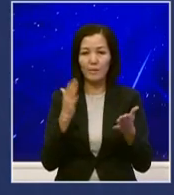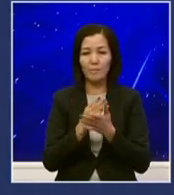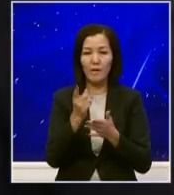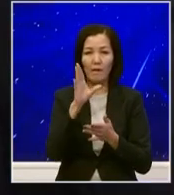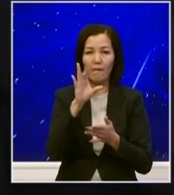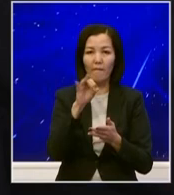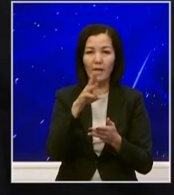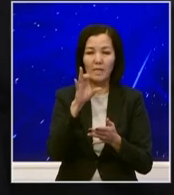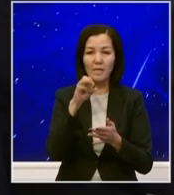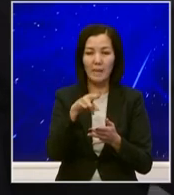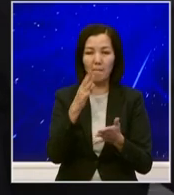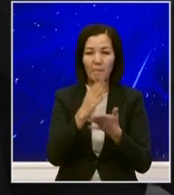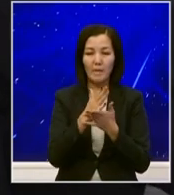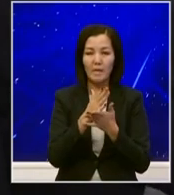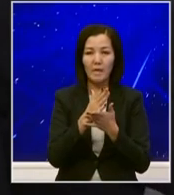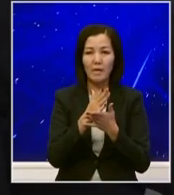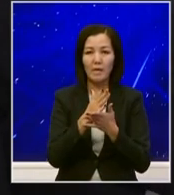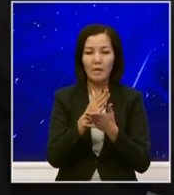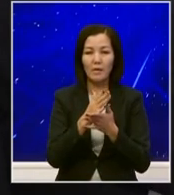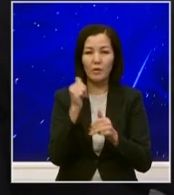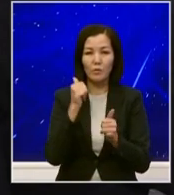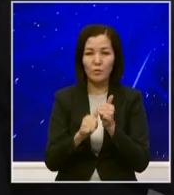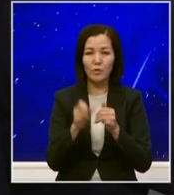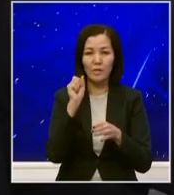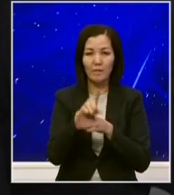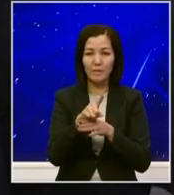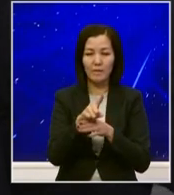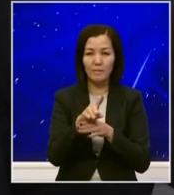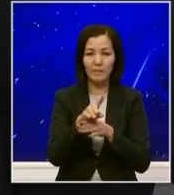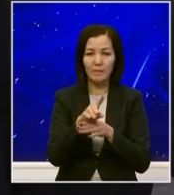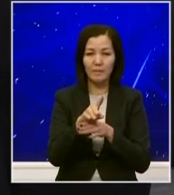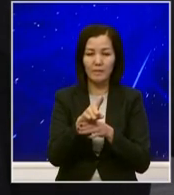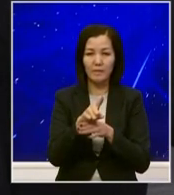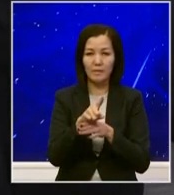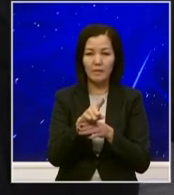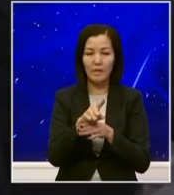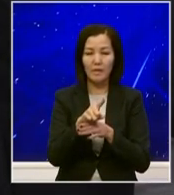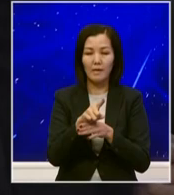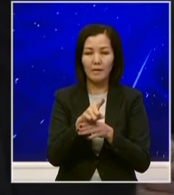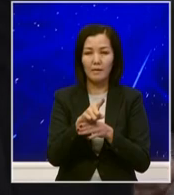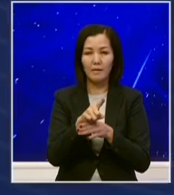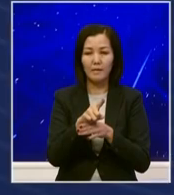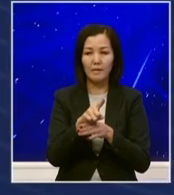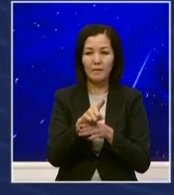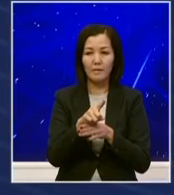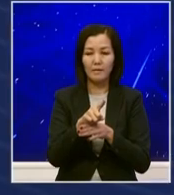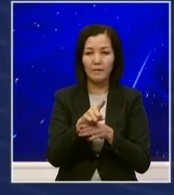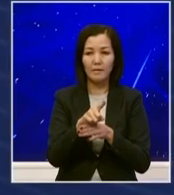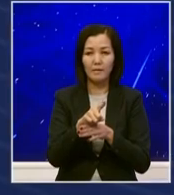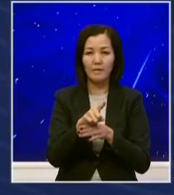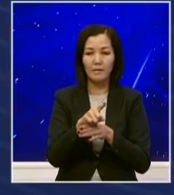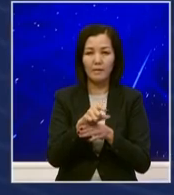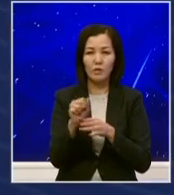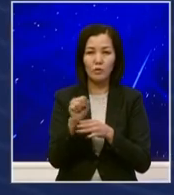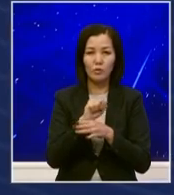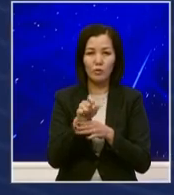желісінде автоеріктілердің. Сол жерде біз күнделікті заявкамызды тастап отырамыз, бізге түскен заявкалерді. И сол жерден автоеріктілер